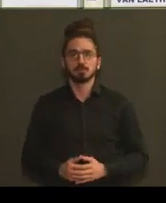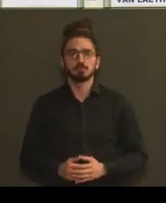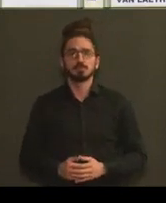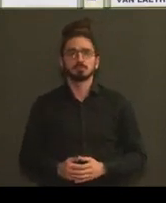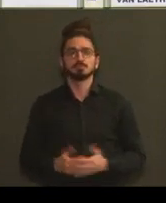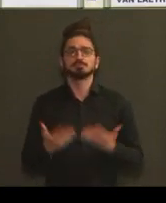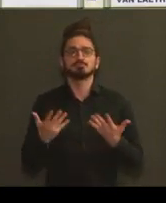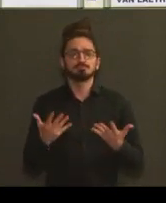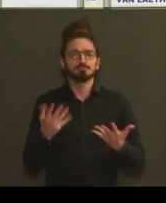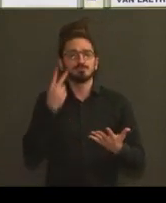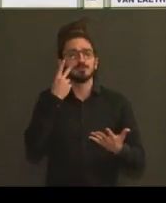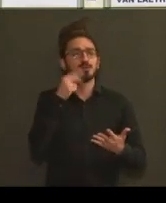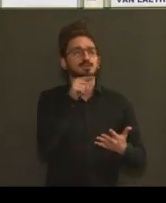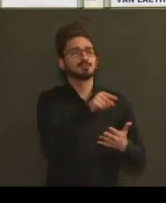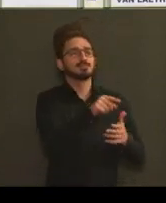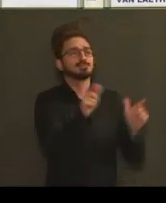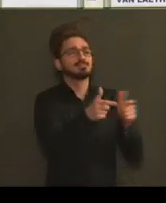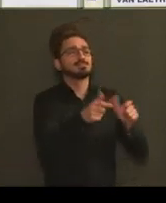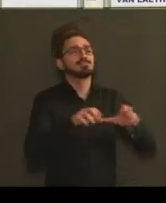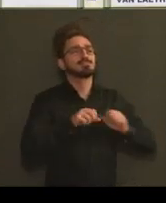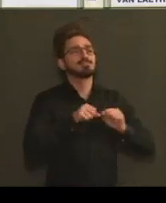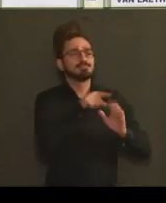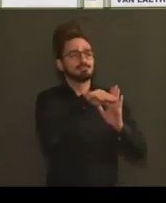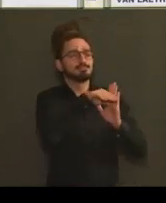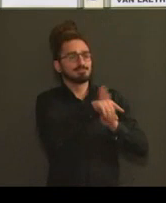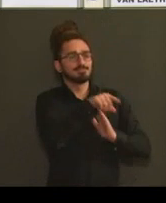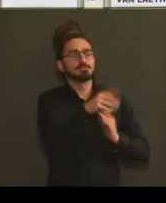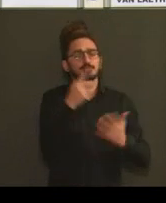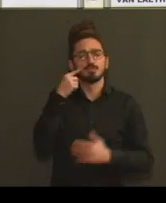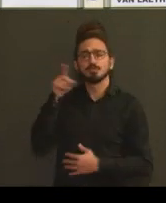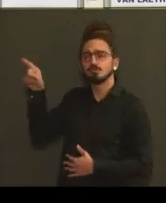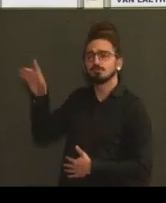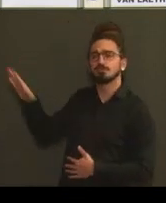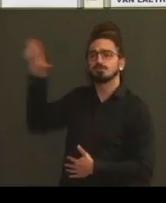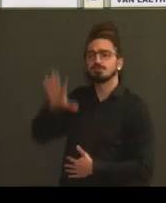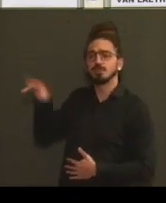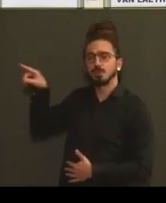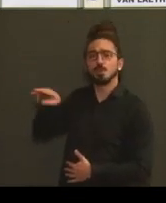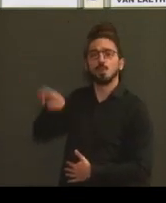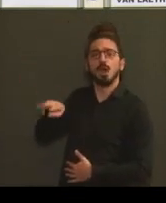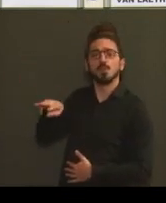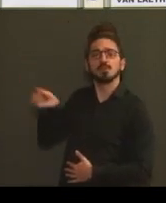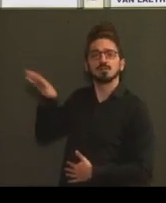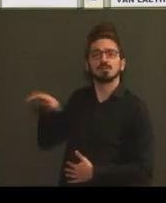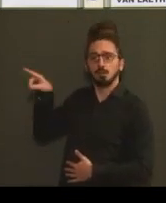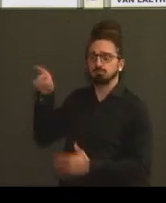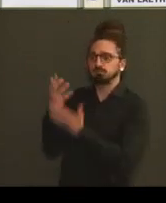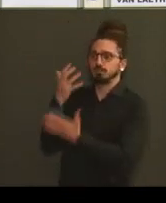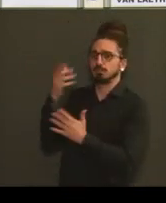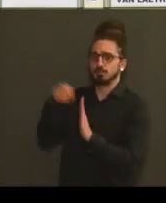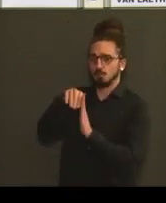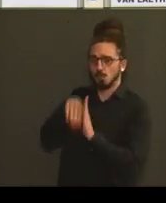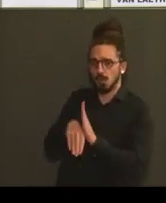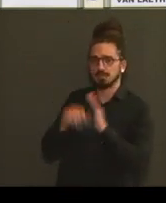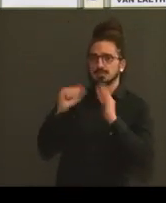sur la carte, est principalement observée en Wallonie avec moins 16% et en Flandre avec moins 12%. Au